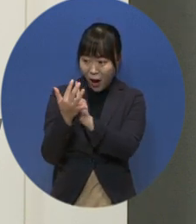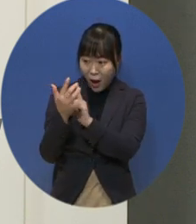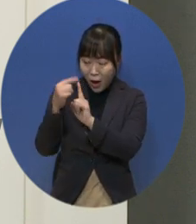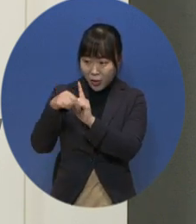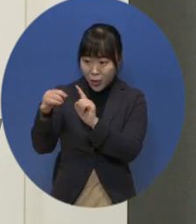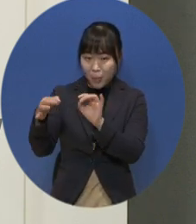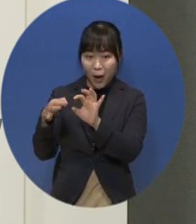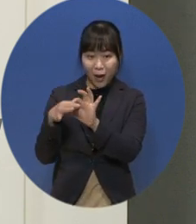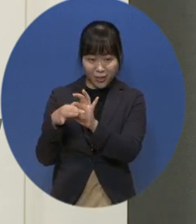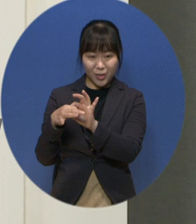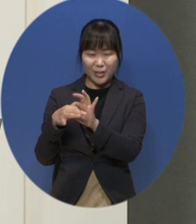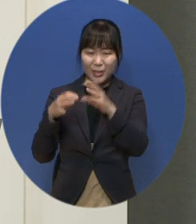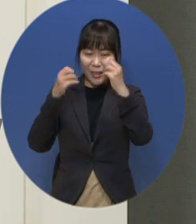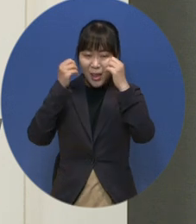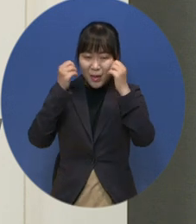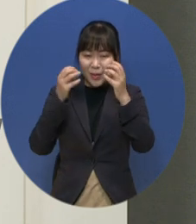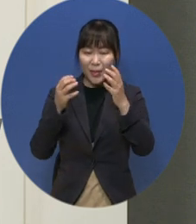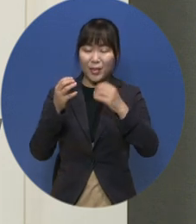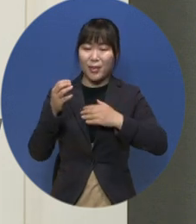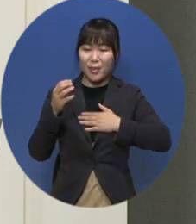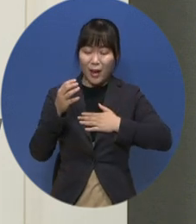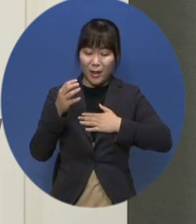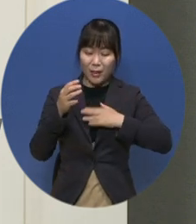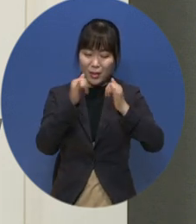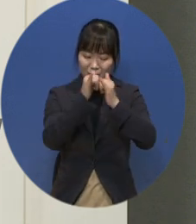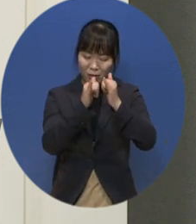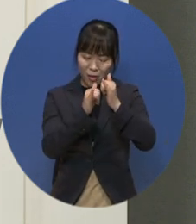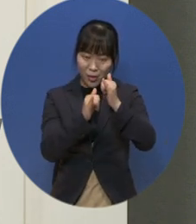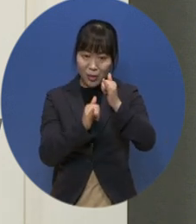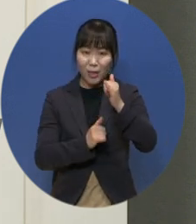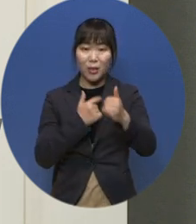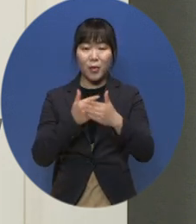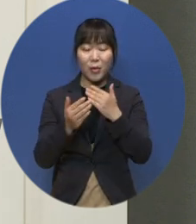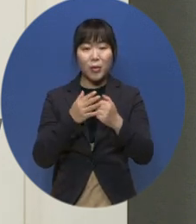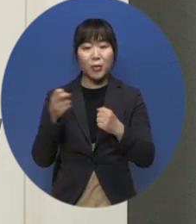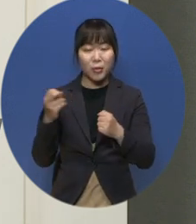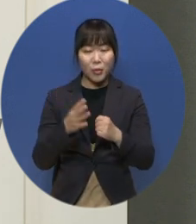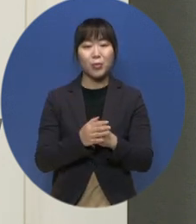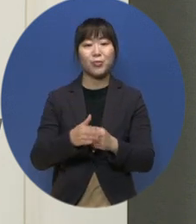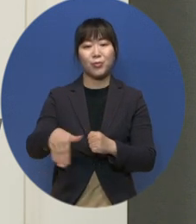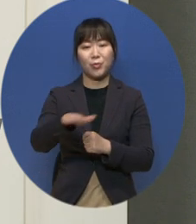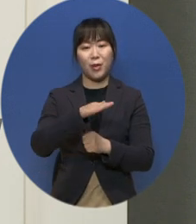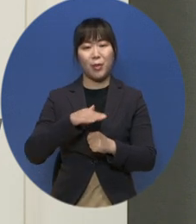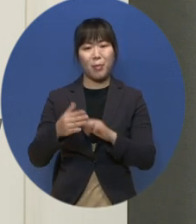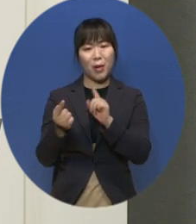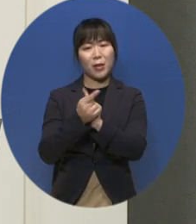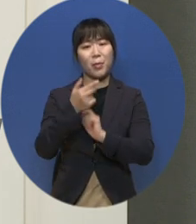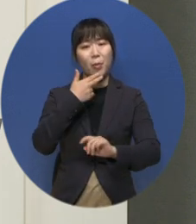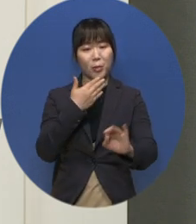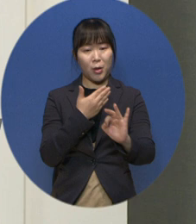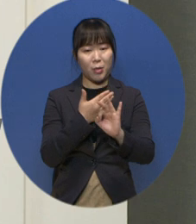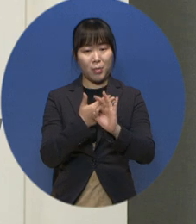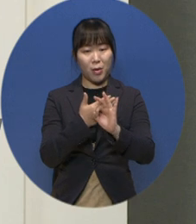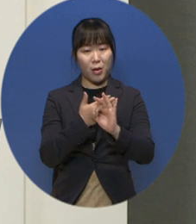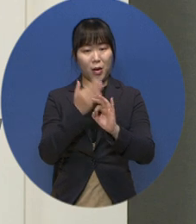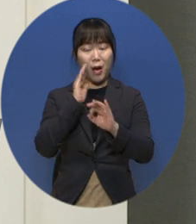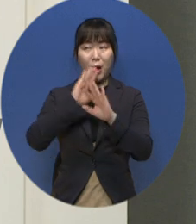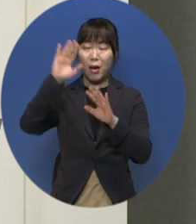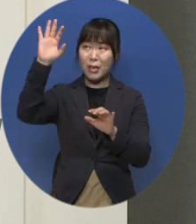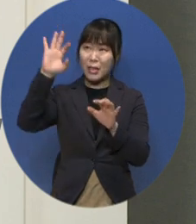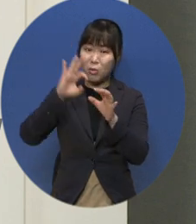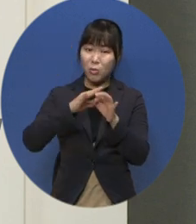인연으로 또 새로운 자신의 역사를 쌓고 우리가 만남이 없다면은 인연도 없을